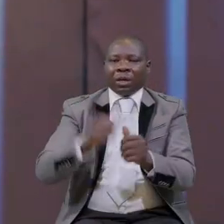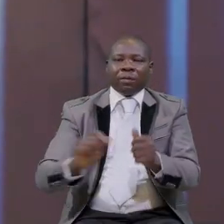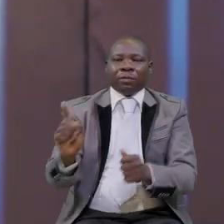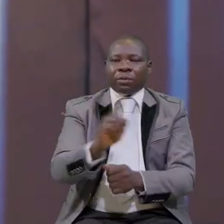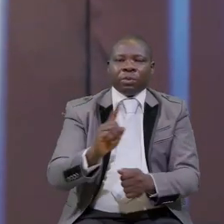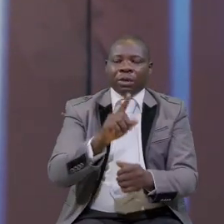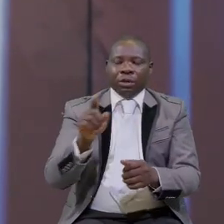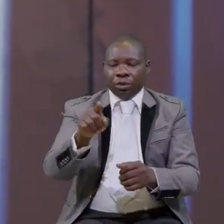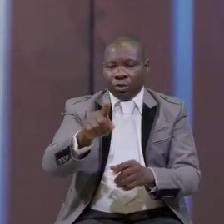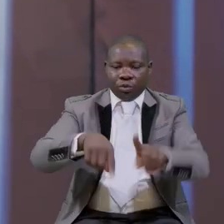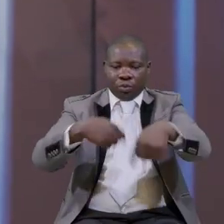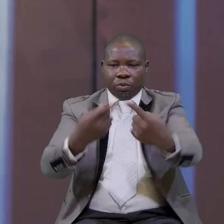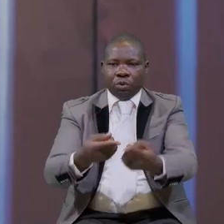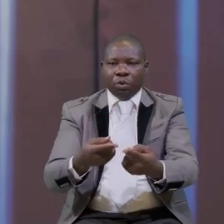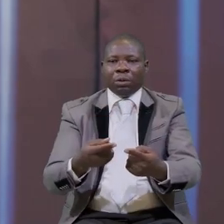Partout, tu iras.